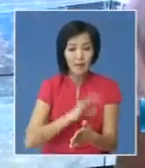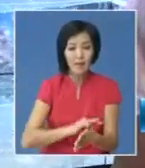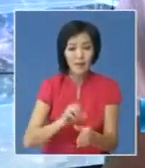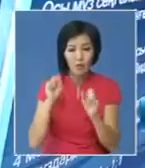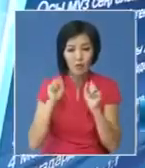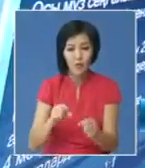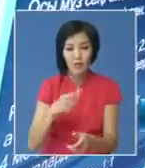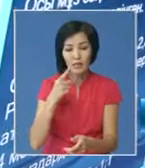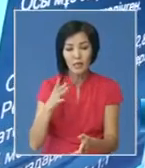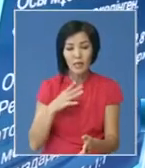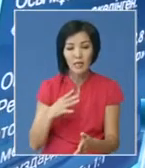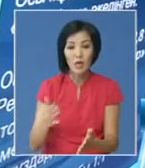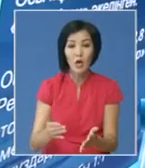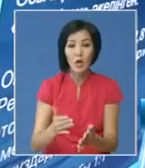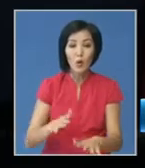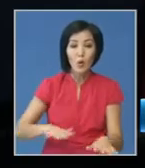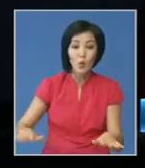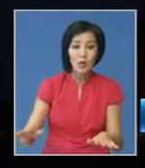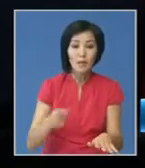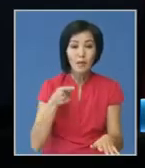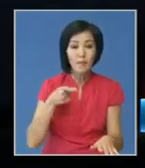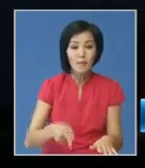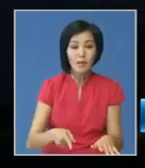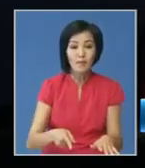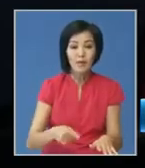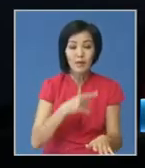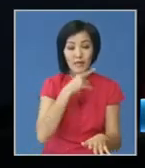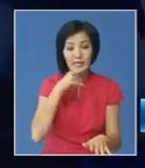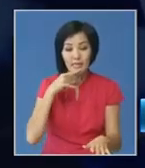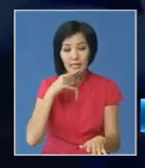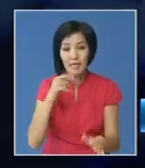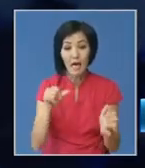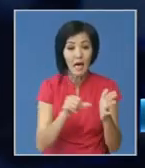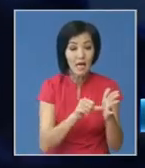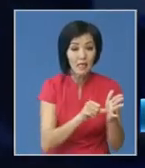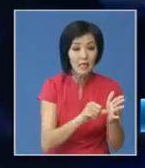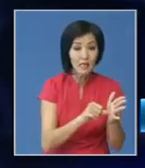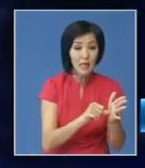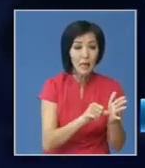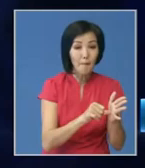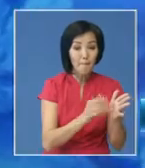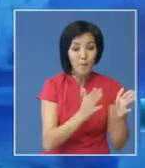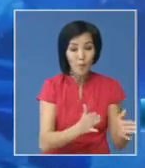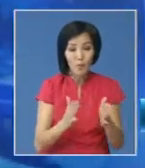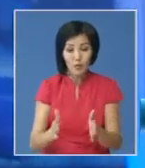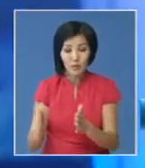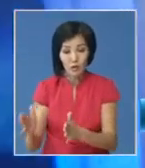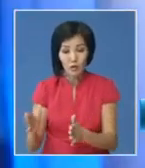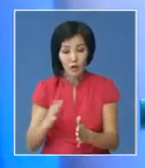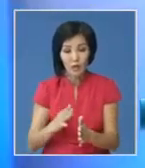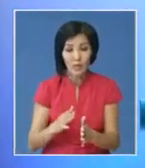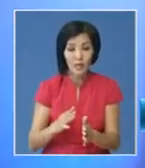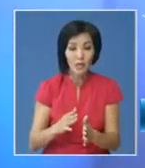айтты. Көлемі 1000 шаршы метр болатын Ресей павильоны 6 бөліктен тұрады. Әр секторда отандық энергетиканың